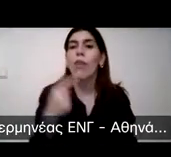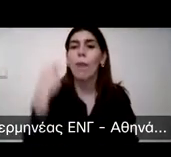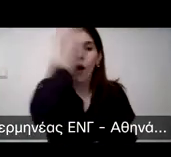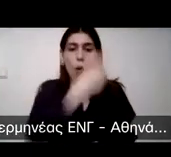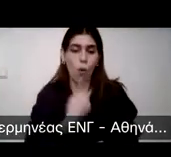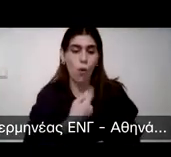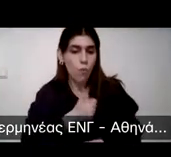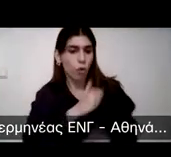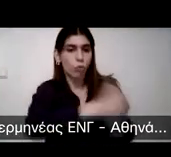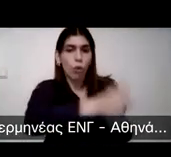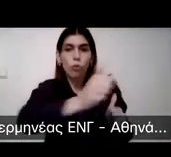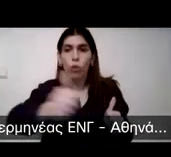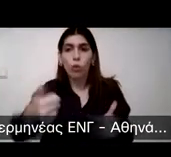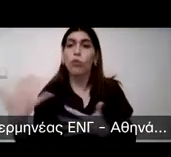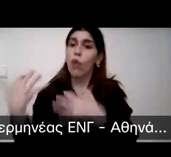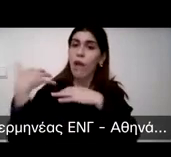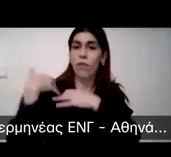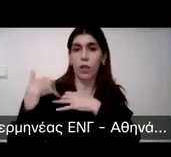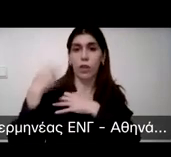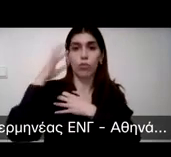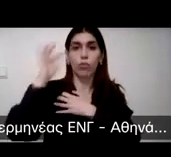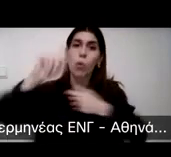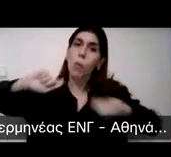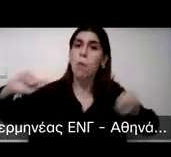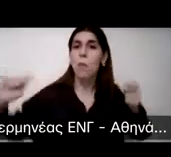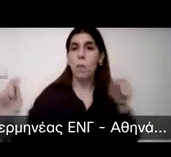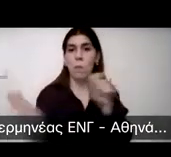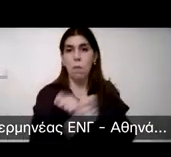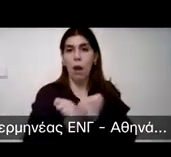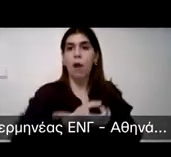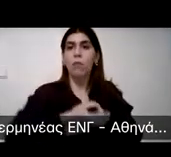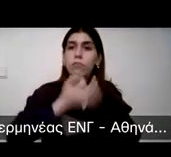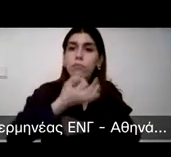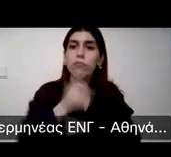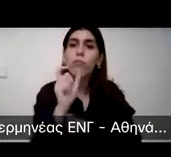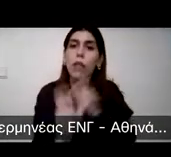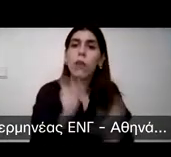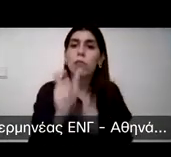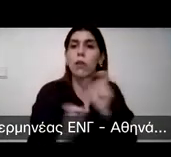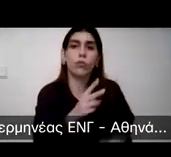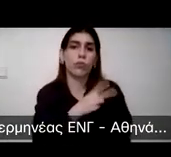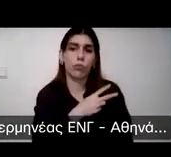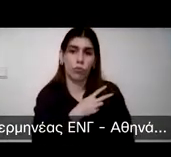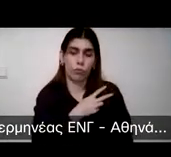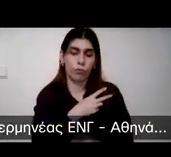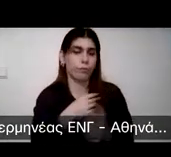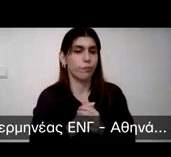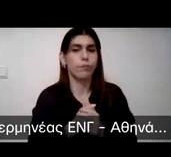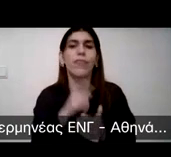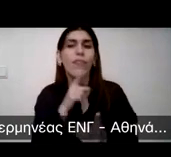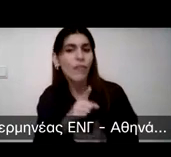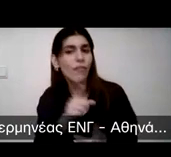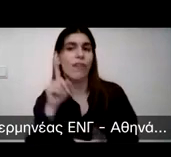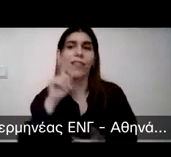κοινότητας στη διαδικασία της αλλαγής. Η τρίτη ομιλήτρια αυτής της ενότητας, Άννα Ιορδανίδου, ομότιμη καθηγήτρια